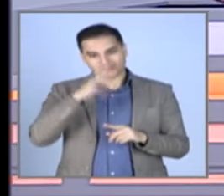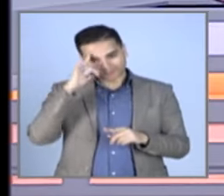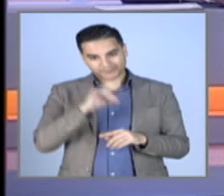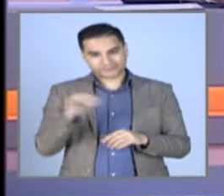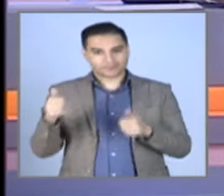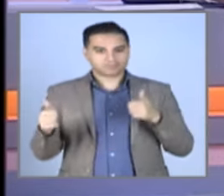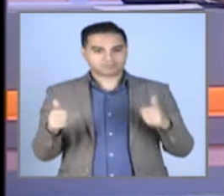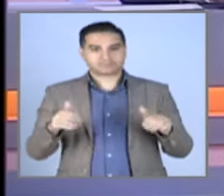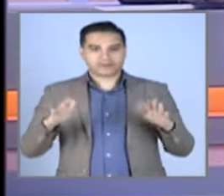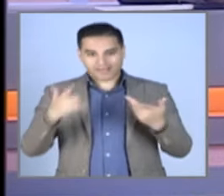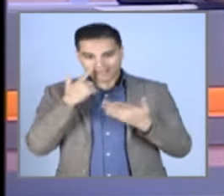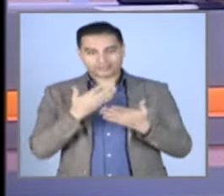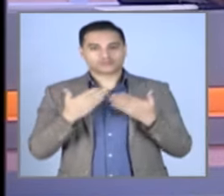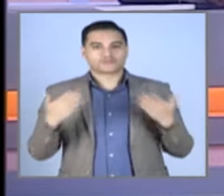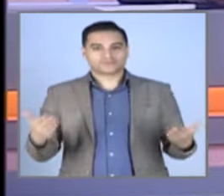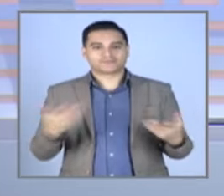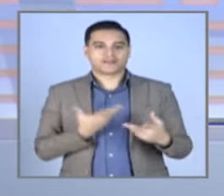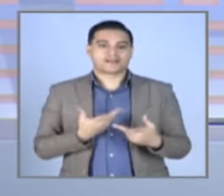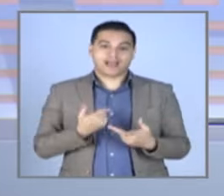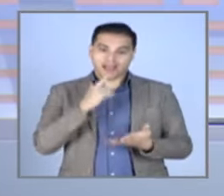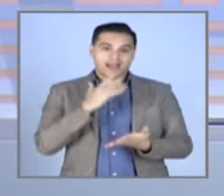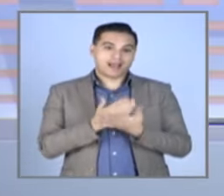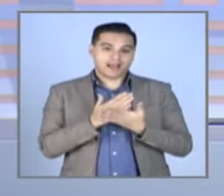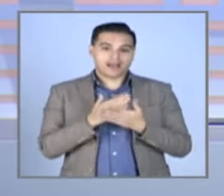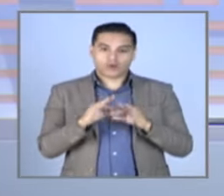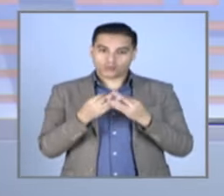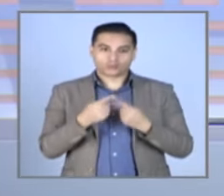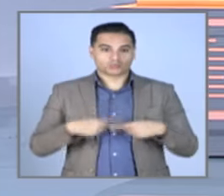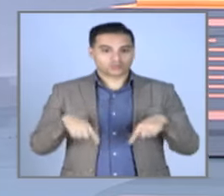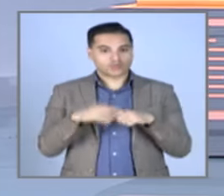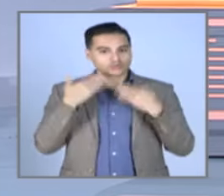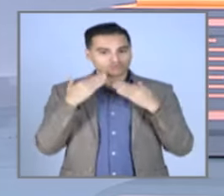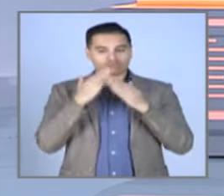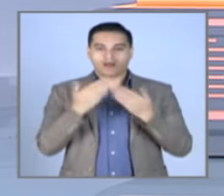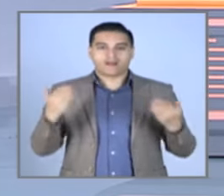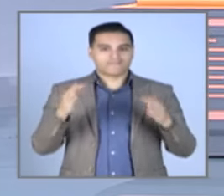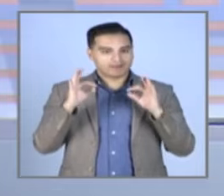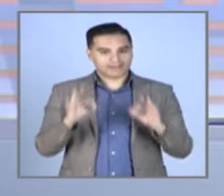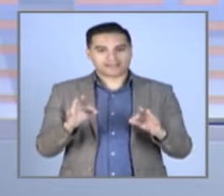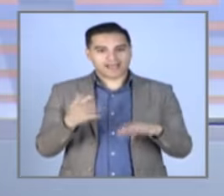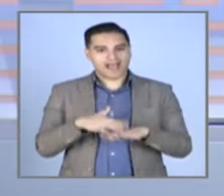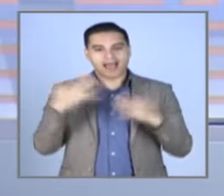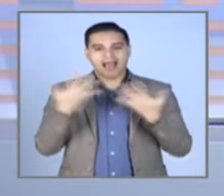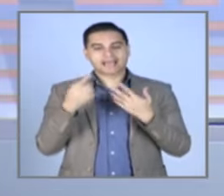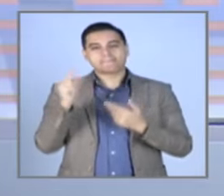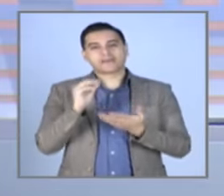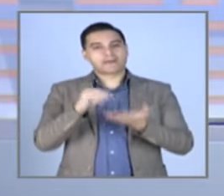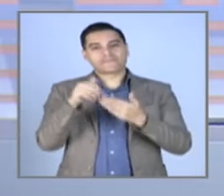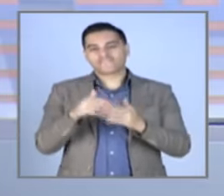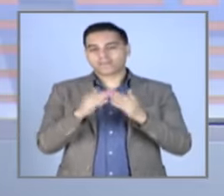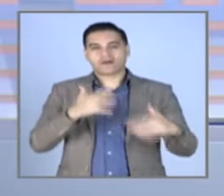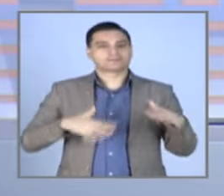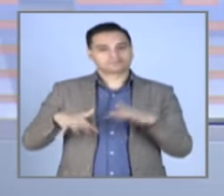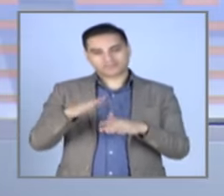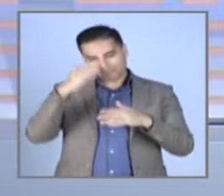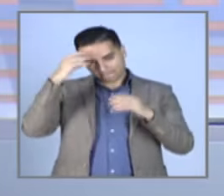بس ما تجاوبش في الفقرة الأولى. حقيقة عيلتين يشرفوا أي برنامج في مصر. الحمد